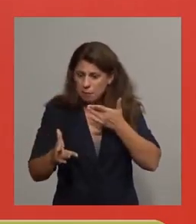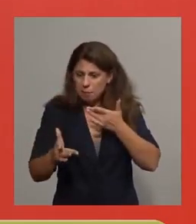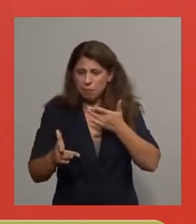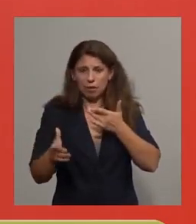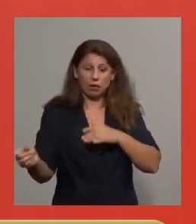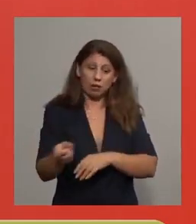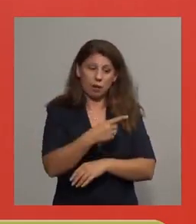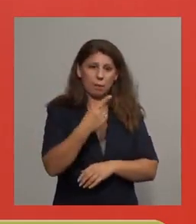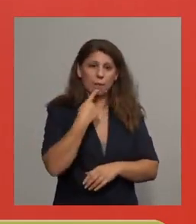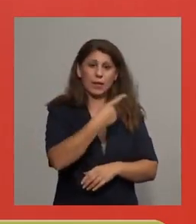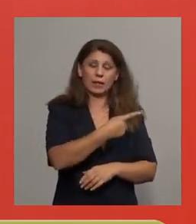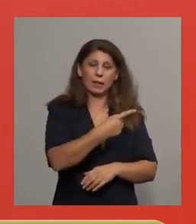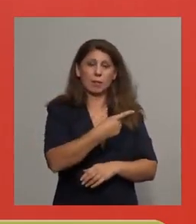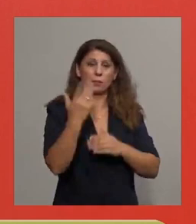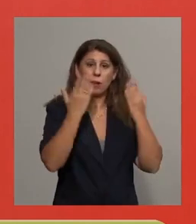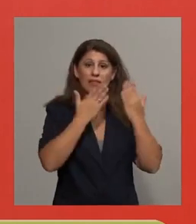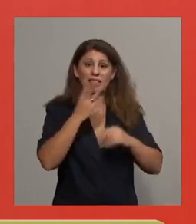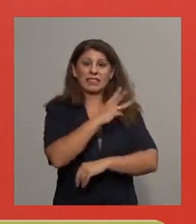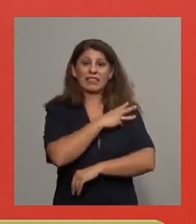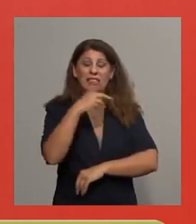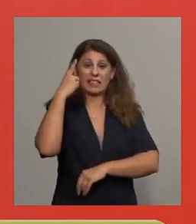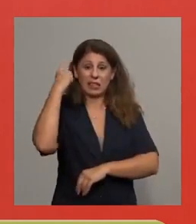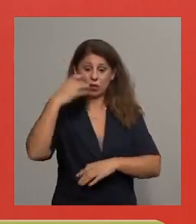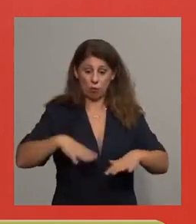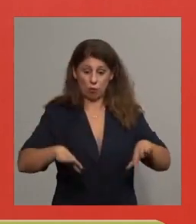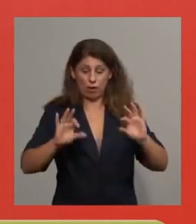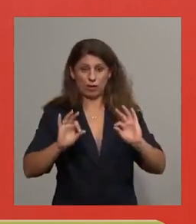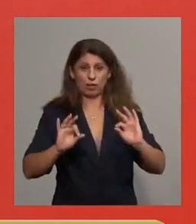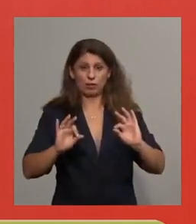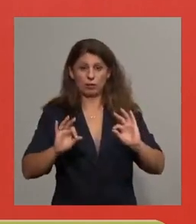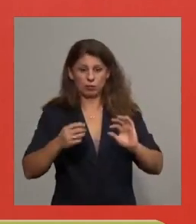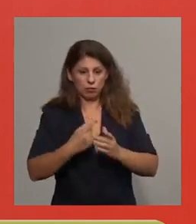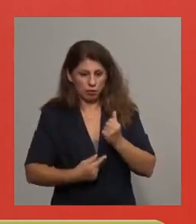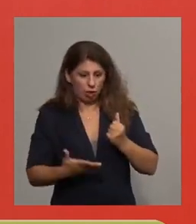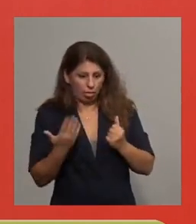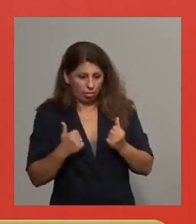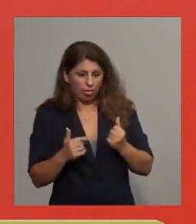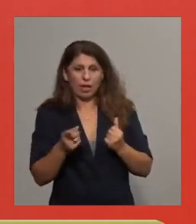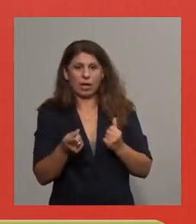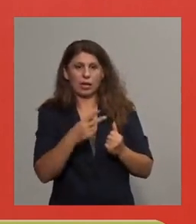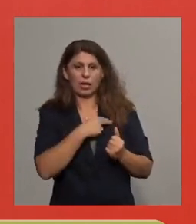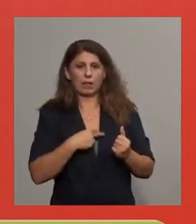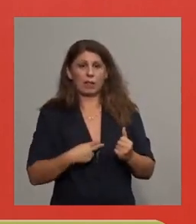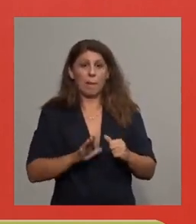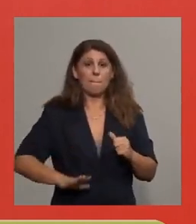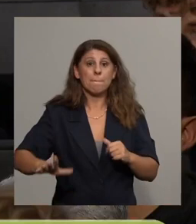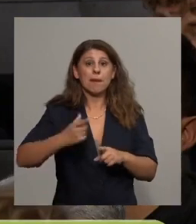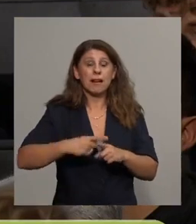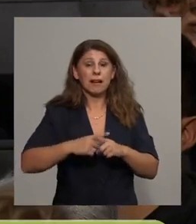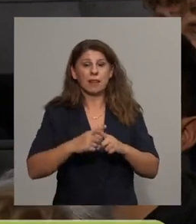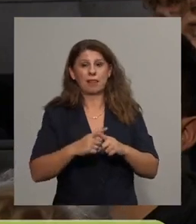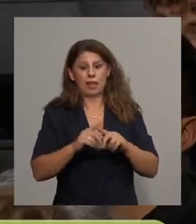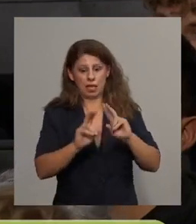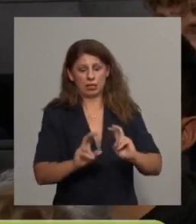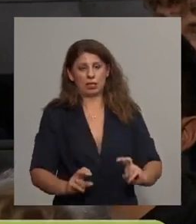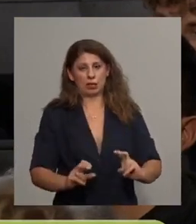στους μαθητές της τρίτης λυκείου που ξεκινούν με κενά σε πανελλαδικά εξεταζόμενα